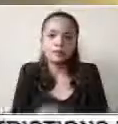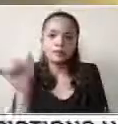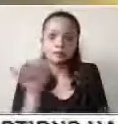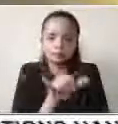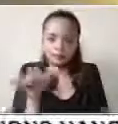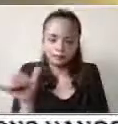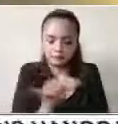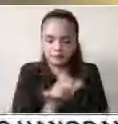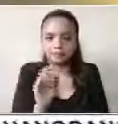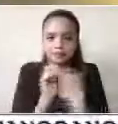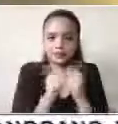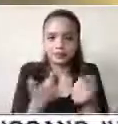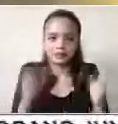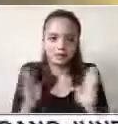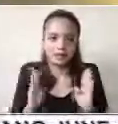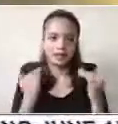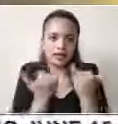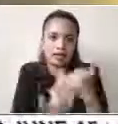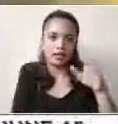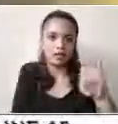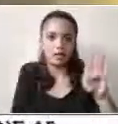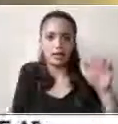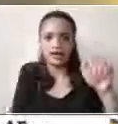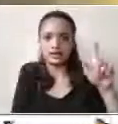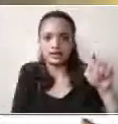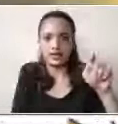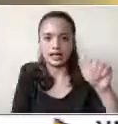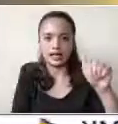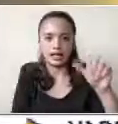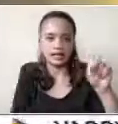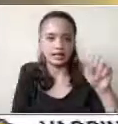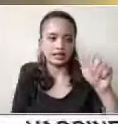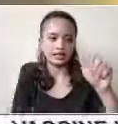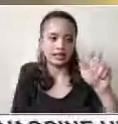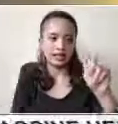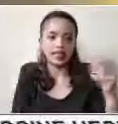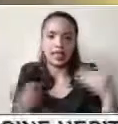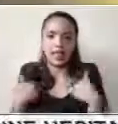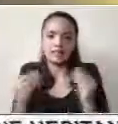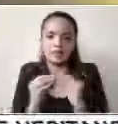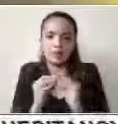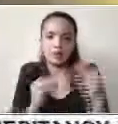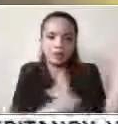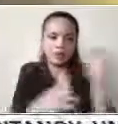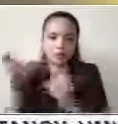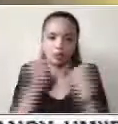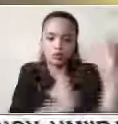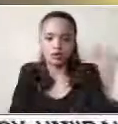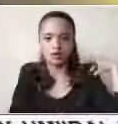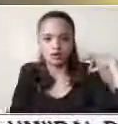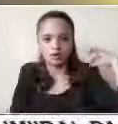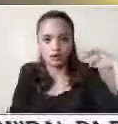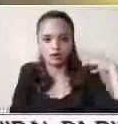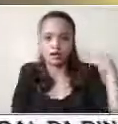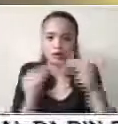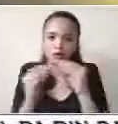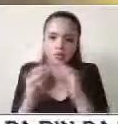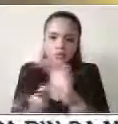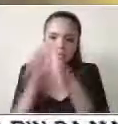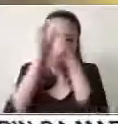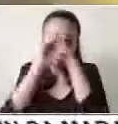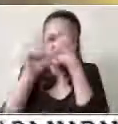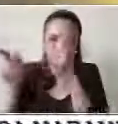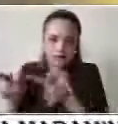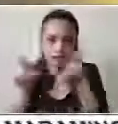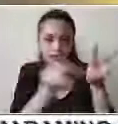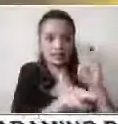Pinayagan na ang Supreme Court ang mga korte na magdaos ng hearing at iba pang legal proceeding sa pamamagitan ng full